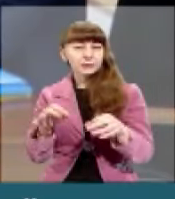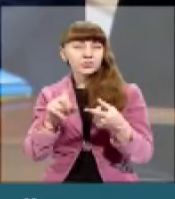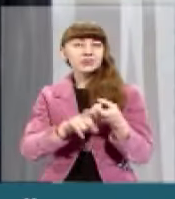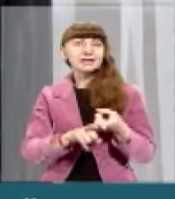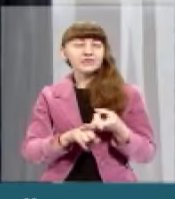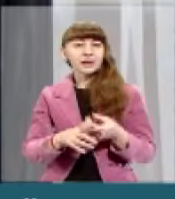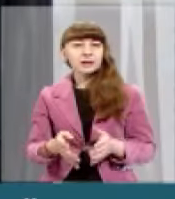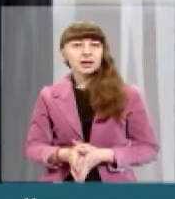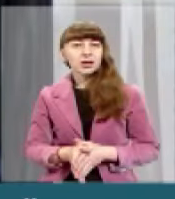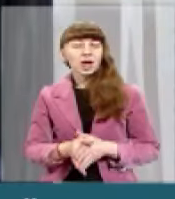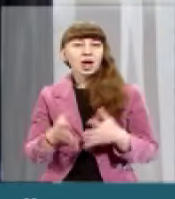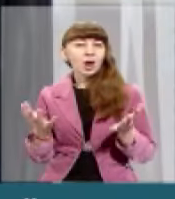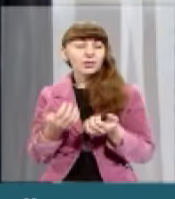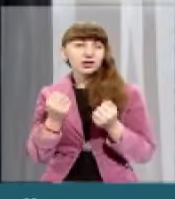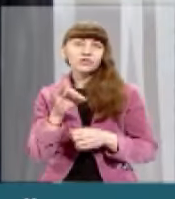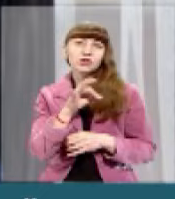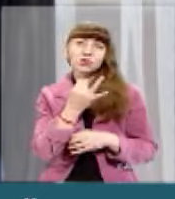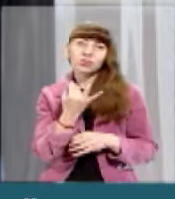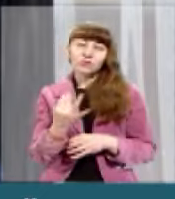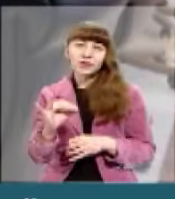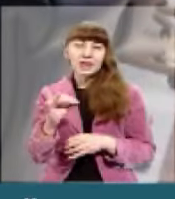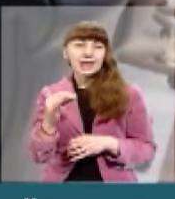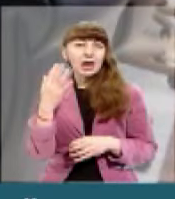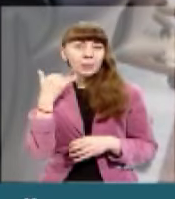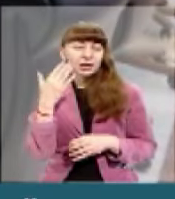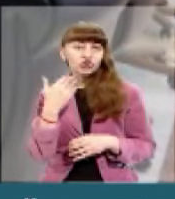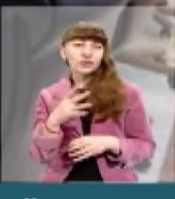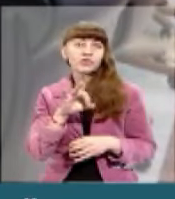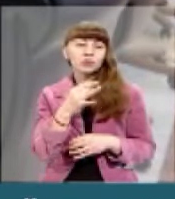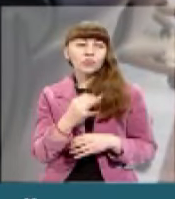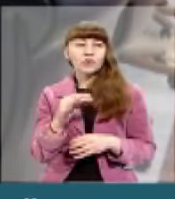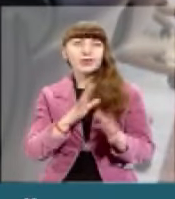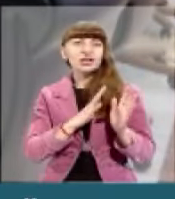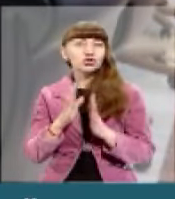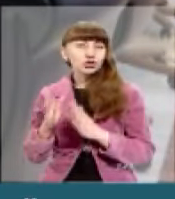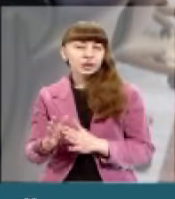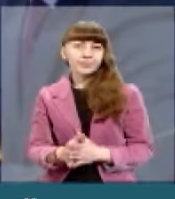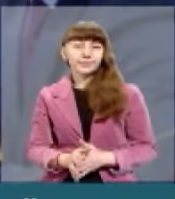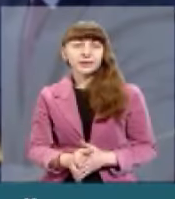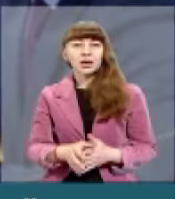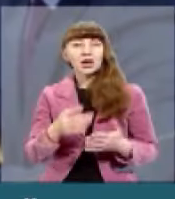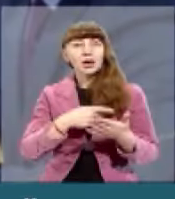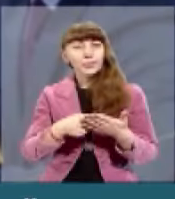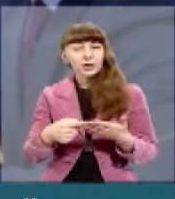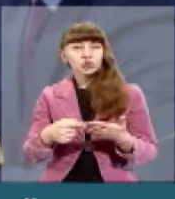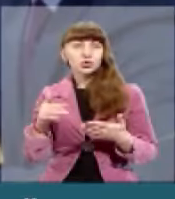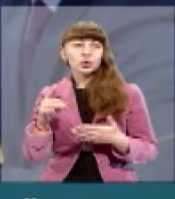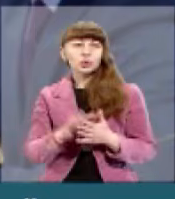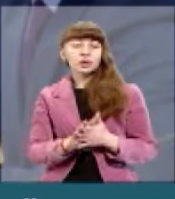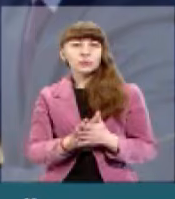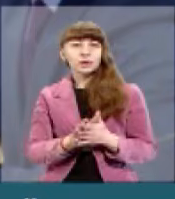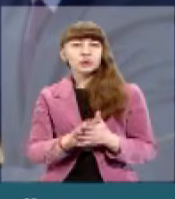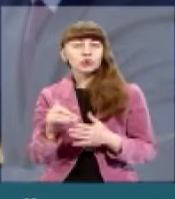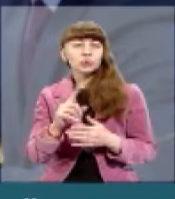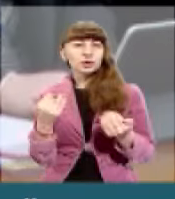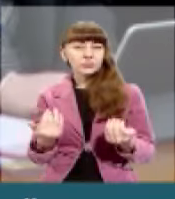транспортно-логистической сфере, облегчения визового режима, наращивания промышленной кооперации и ряд других. Глава правительства подчеркнул, что сегодня